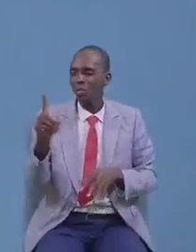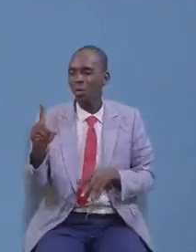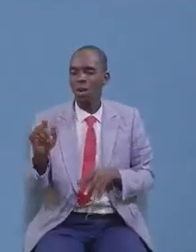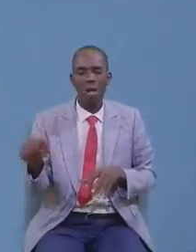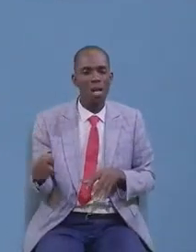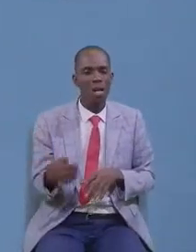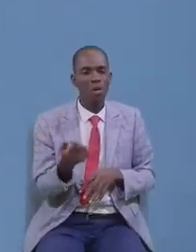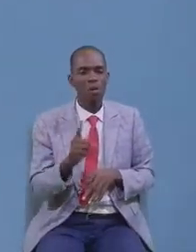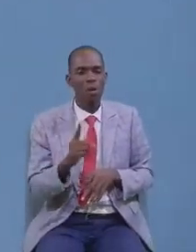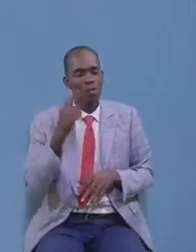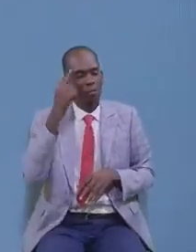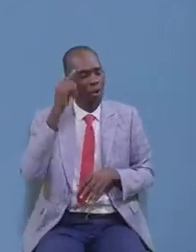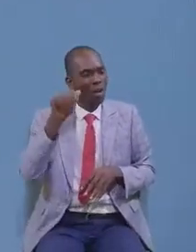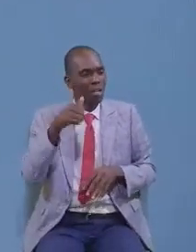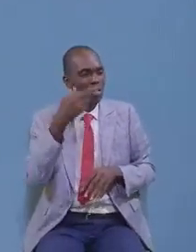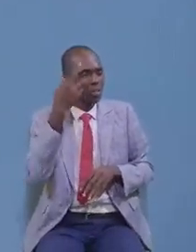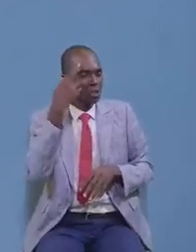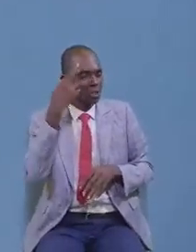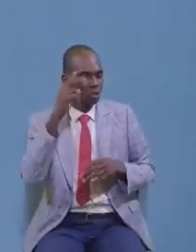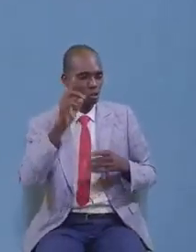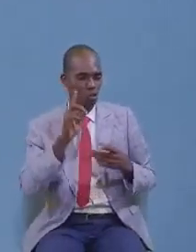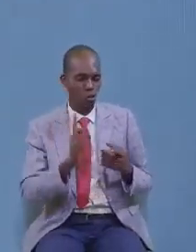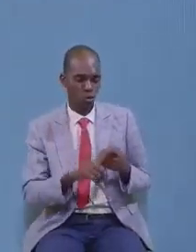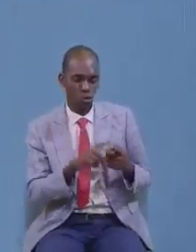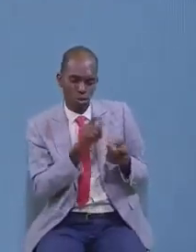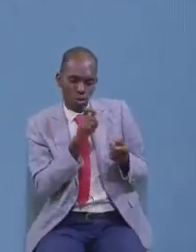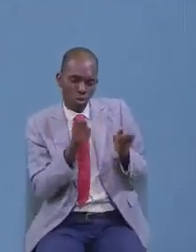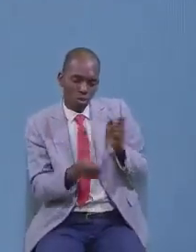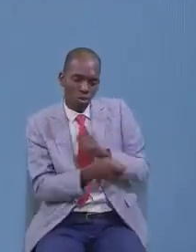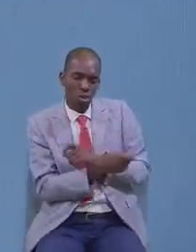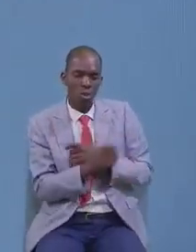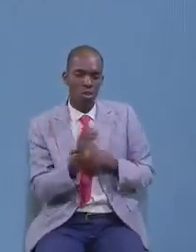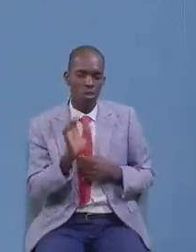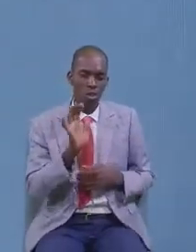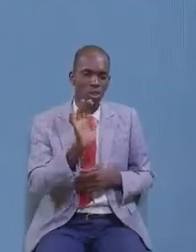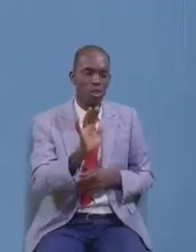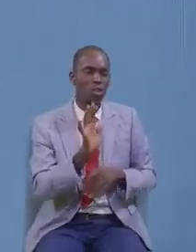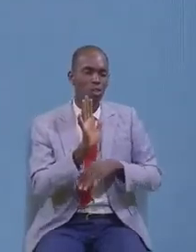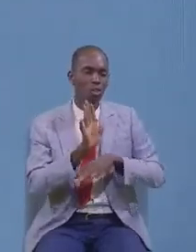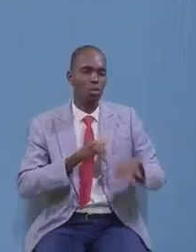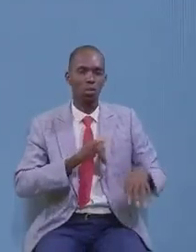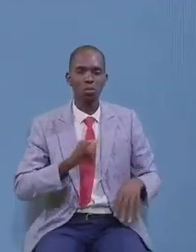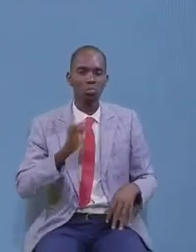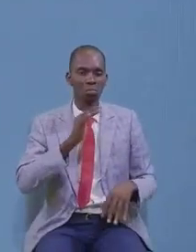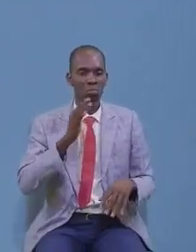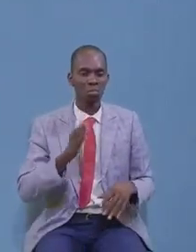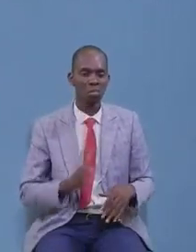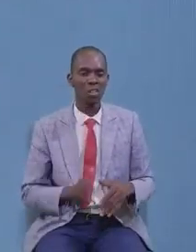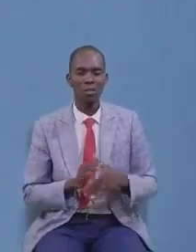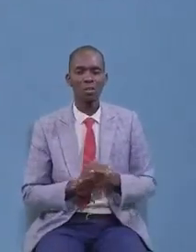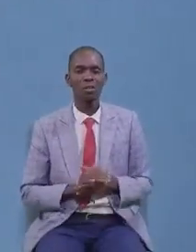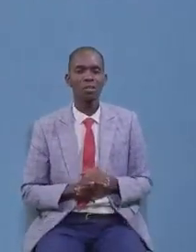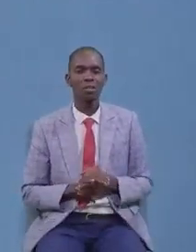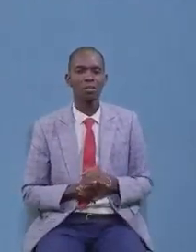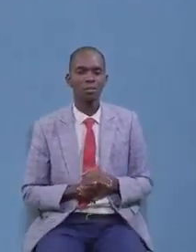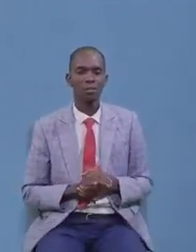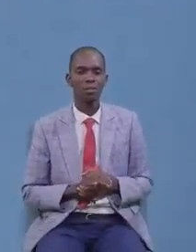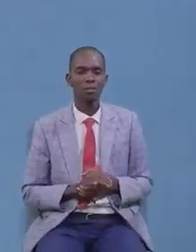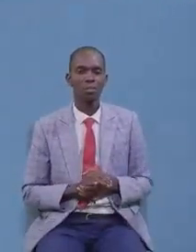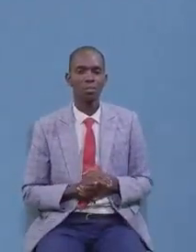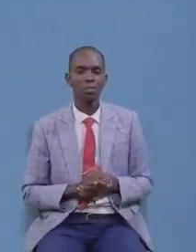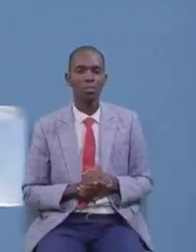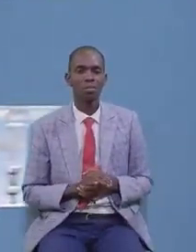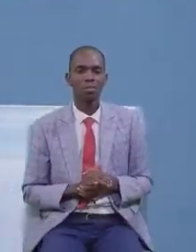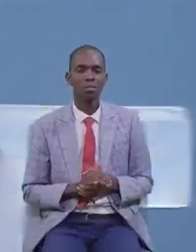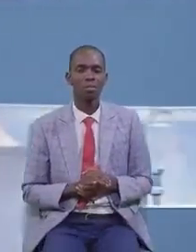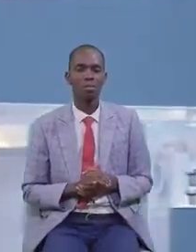for any reason to modify that calling. అబ్రహాము ఏ కారణం చేత ఎక్కడైనాను ఎవరి చేతనైనాను